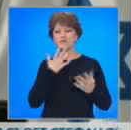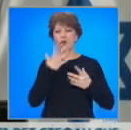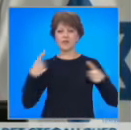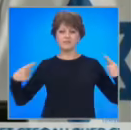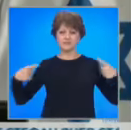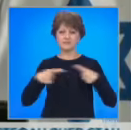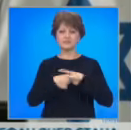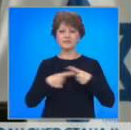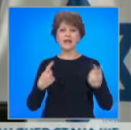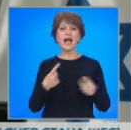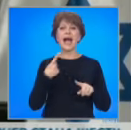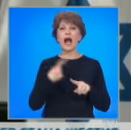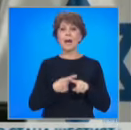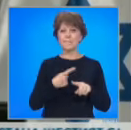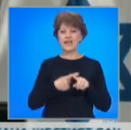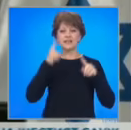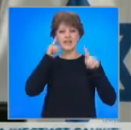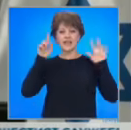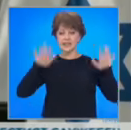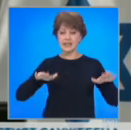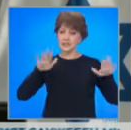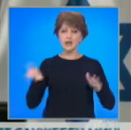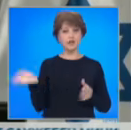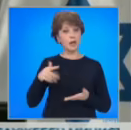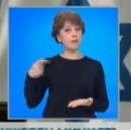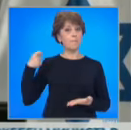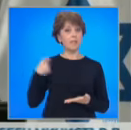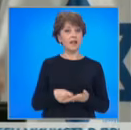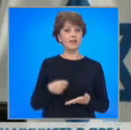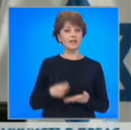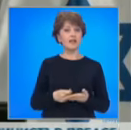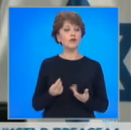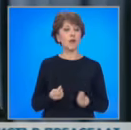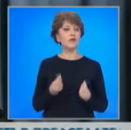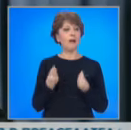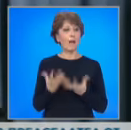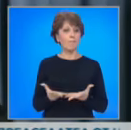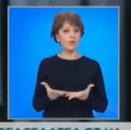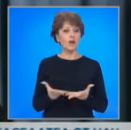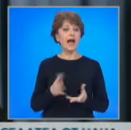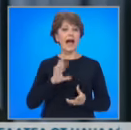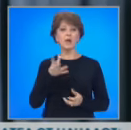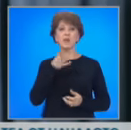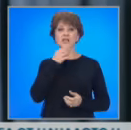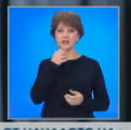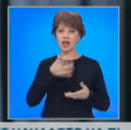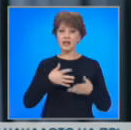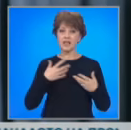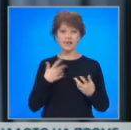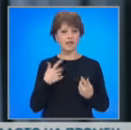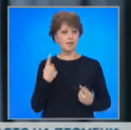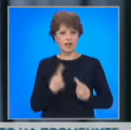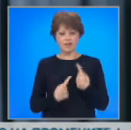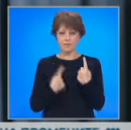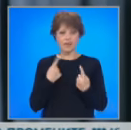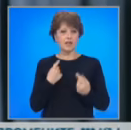реплики. Хамас и исламски джихад ще си платят. Ще платят при това скъпо. Ако Израел иска да има ескалация,